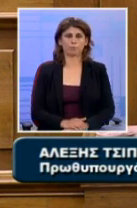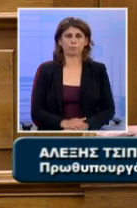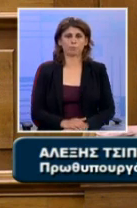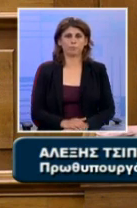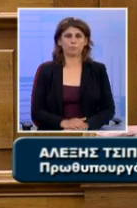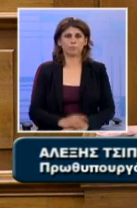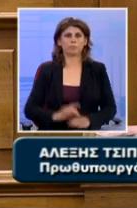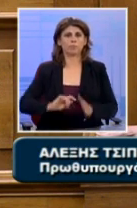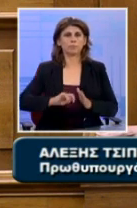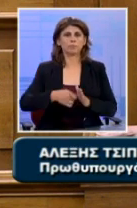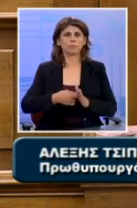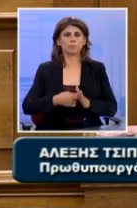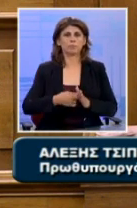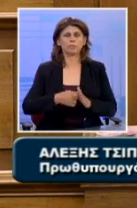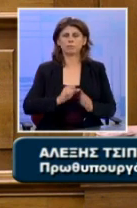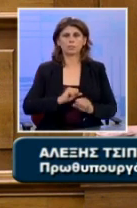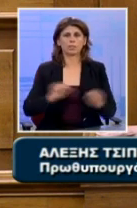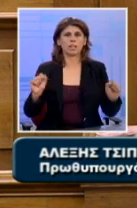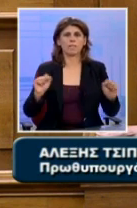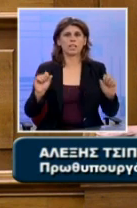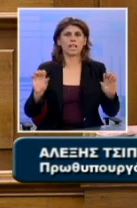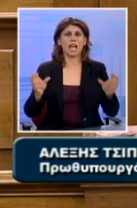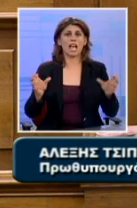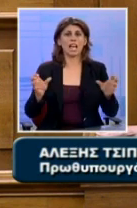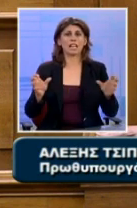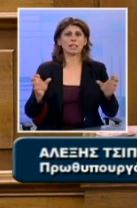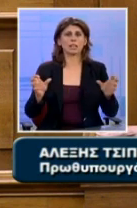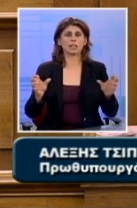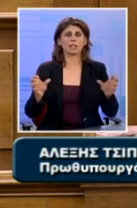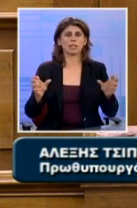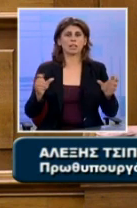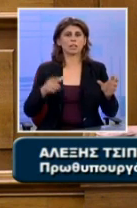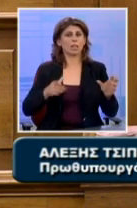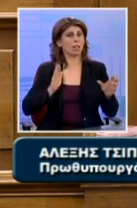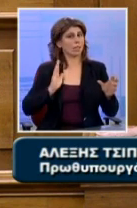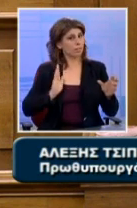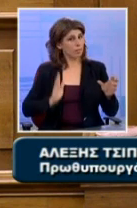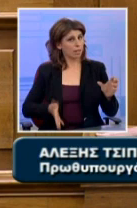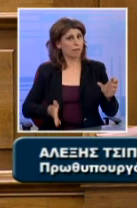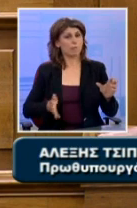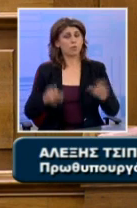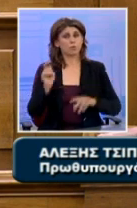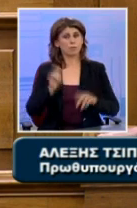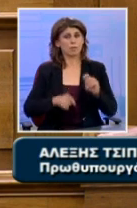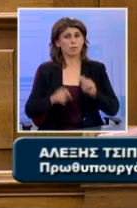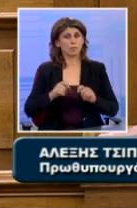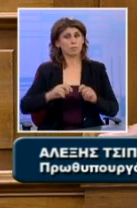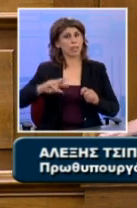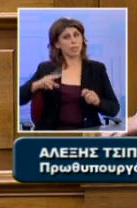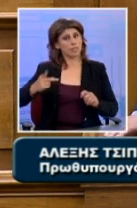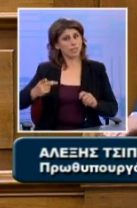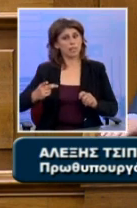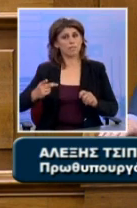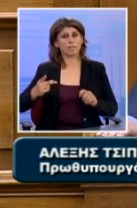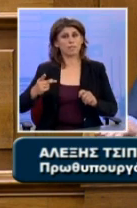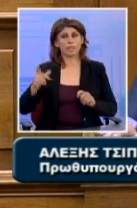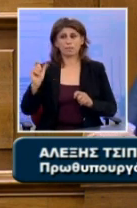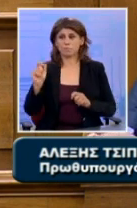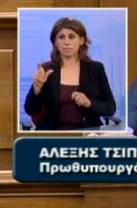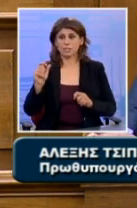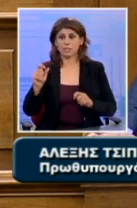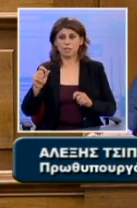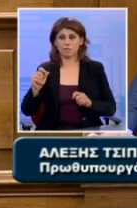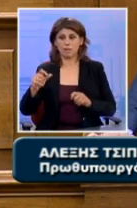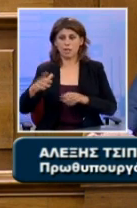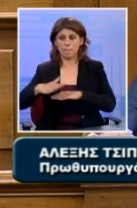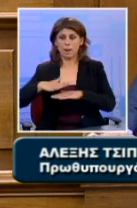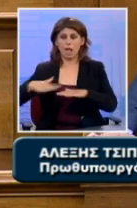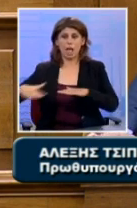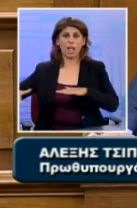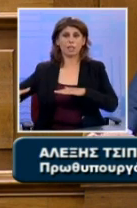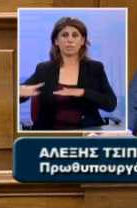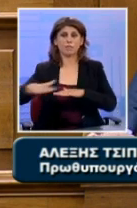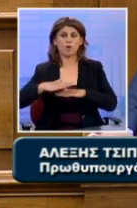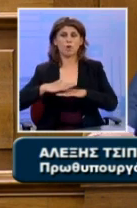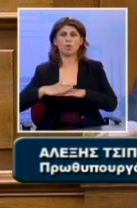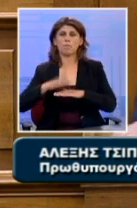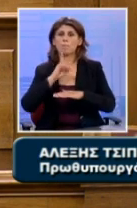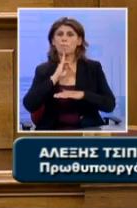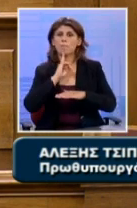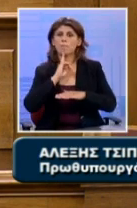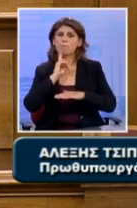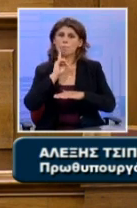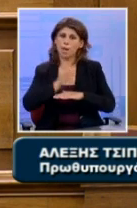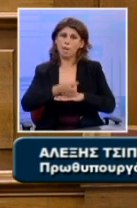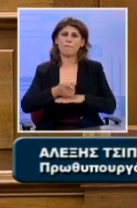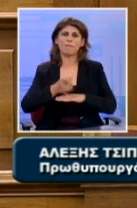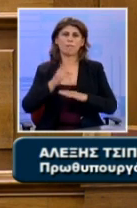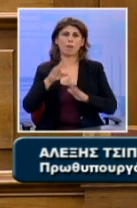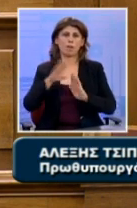έκλεισε ευνηδιαστικά η ΕΡΤ, η οποία θα μπορούσε να συγκροτήσει μια δεύτερη ψηφιακή πλατφόρμα, όπως άλλωστε